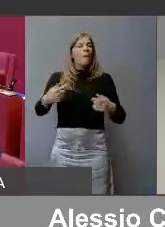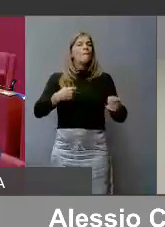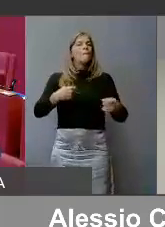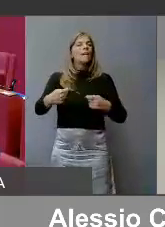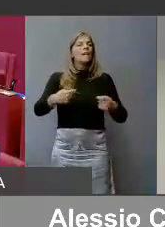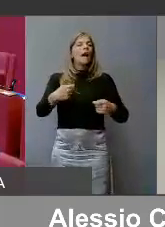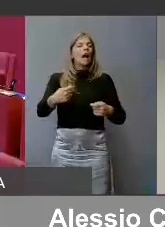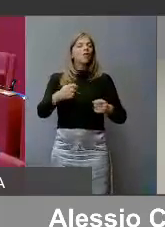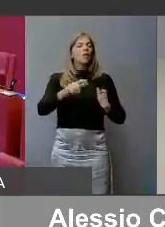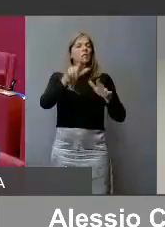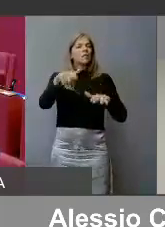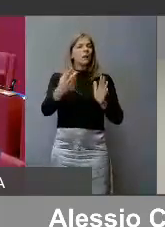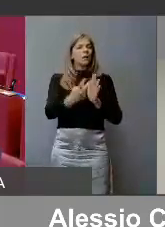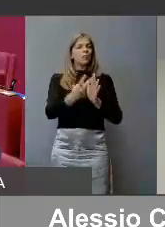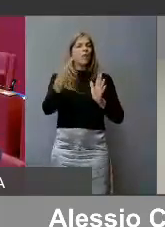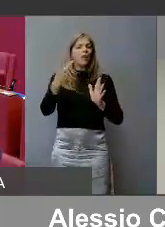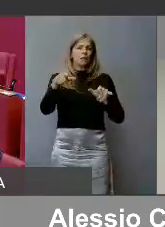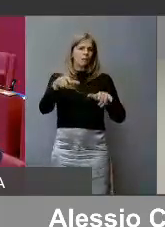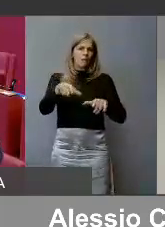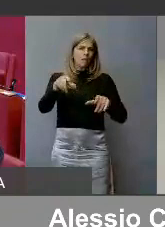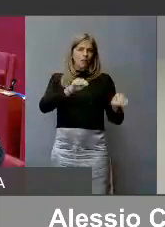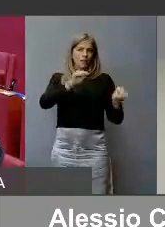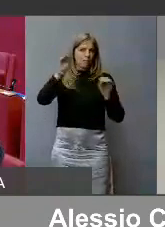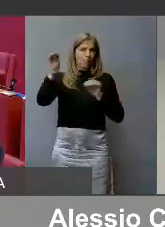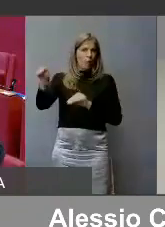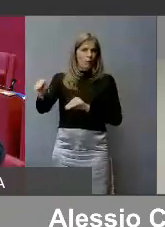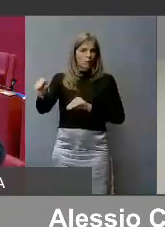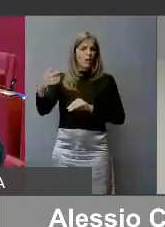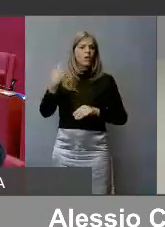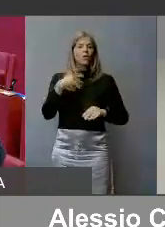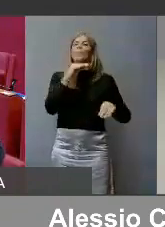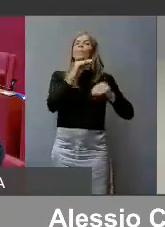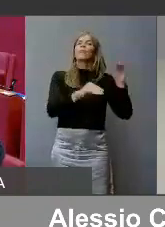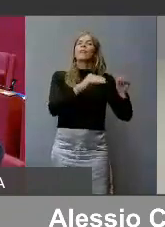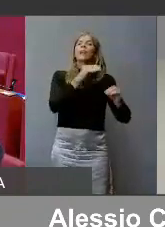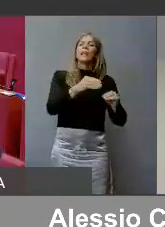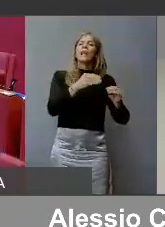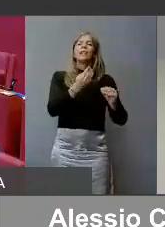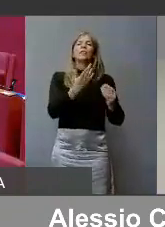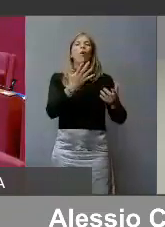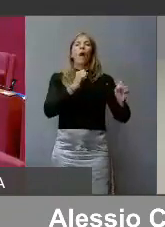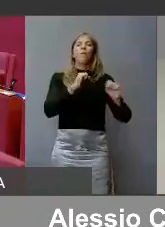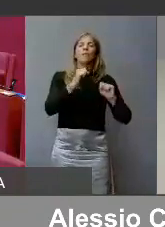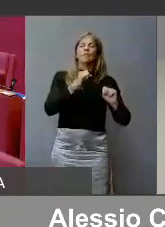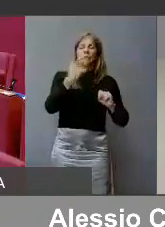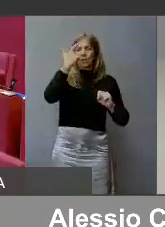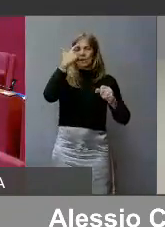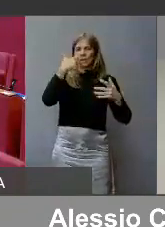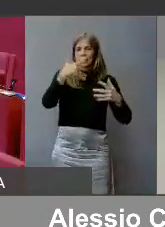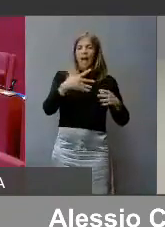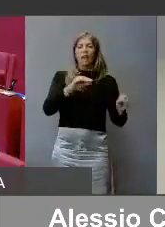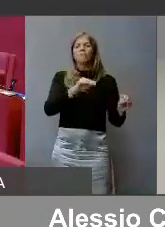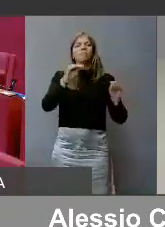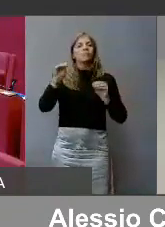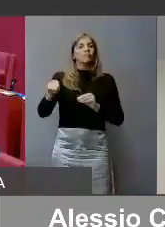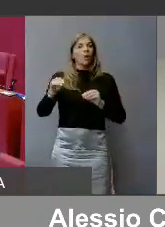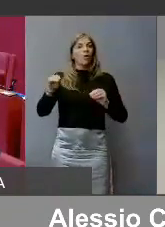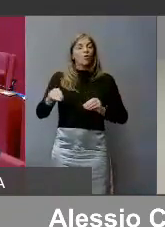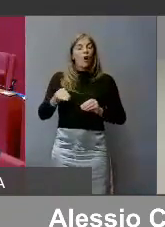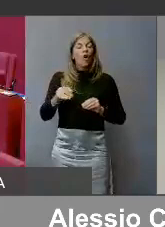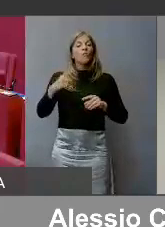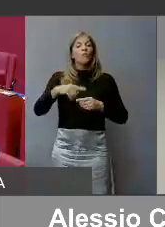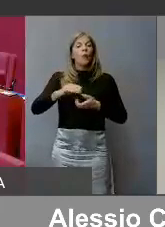chiedo assessore quali iniziative ci sono in corso da parte della civica amministrazione e se sono state ascoltate le